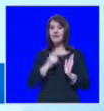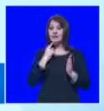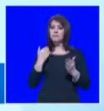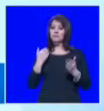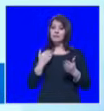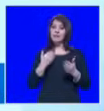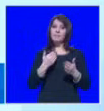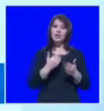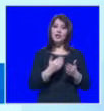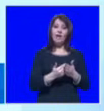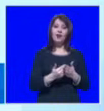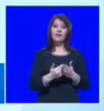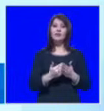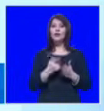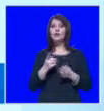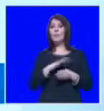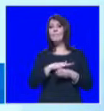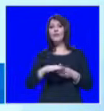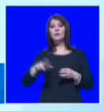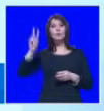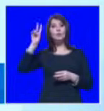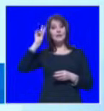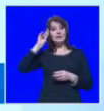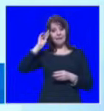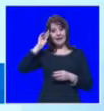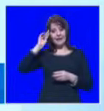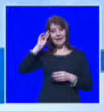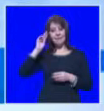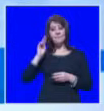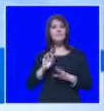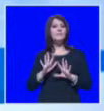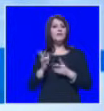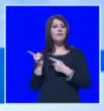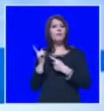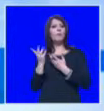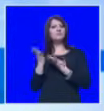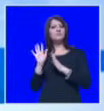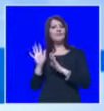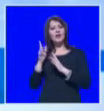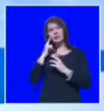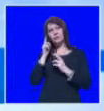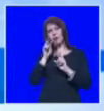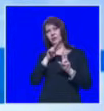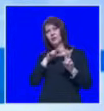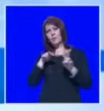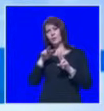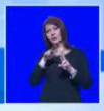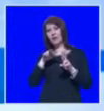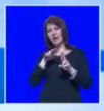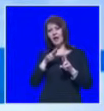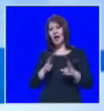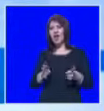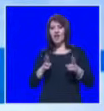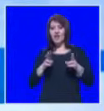повече до пълното изпълнение на този критерий. Какви са вашите наблюдения? Възможно ли инфлацията да падне